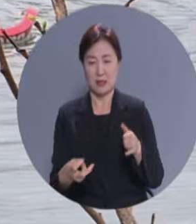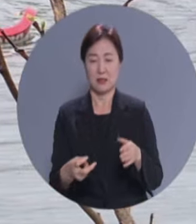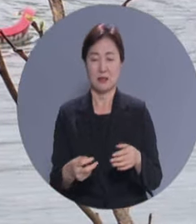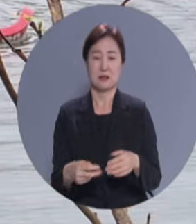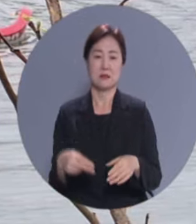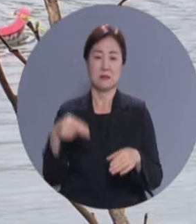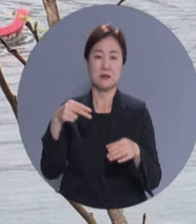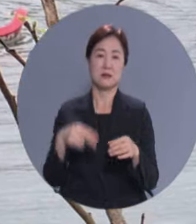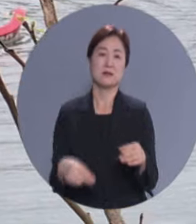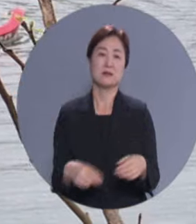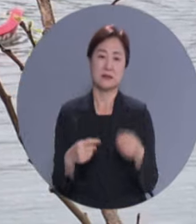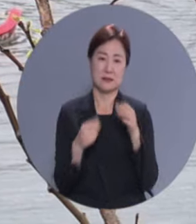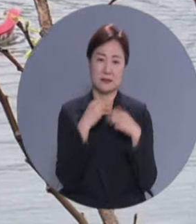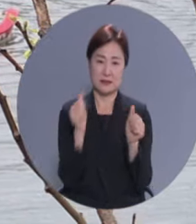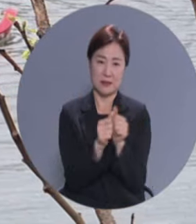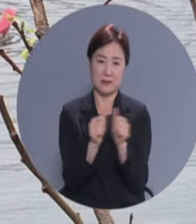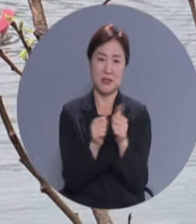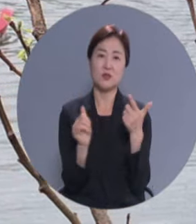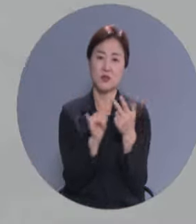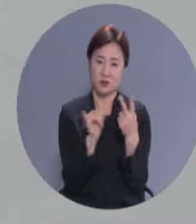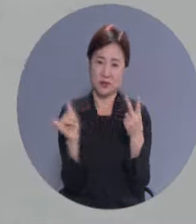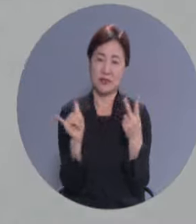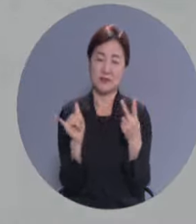타고 있던 70대 남성 2명입니다.